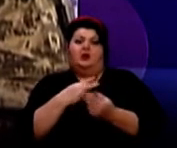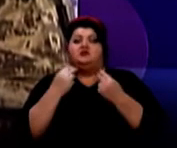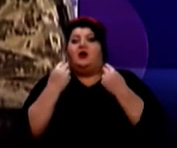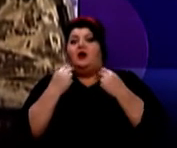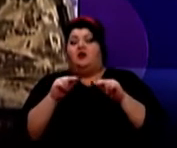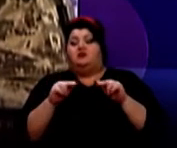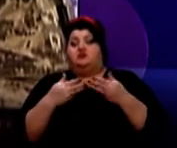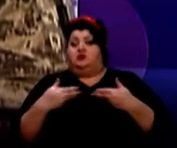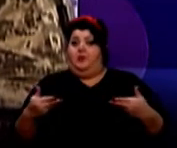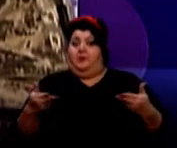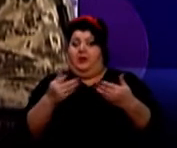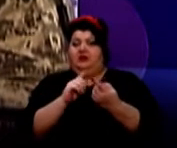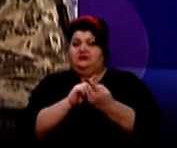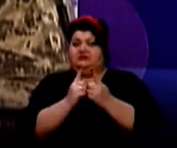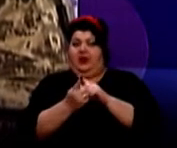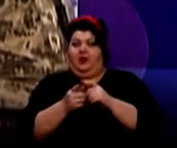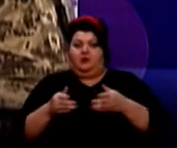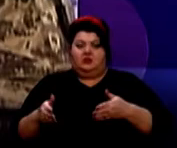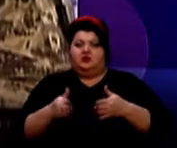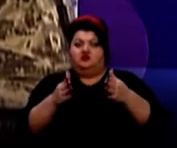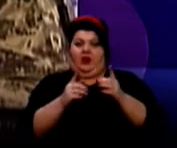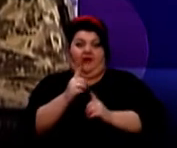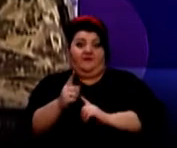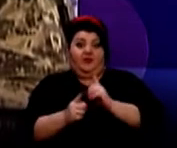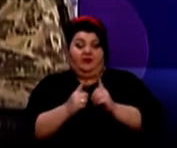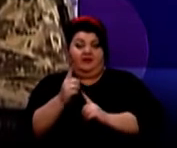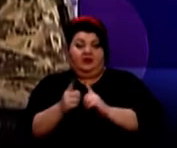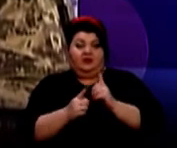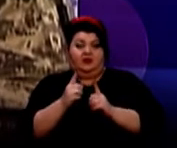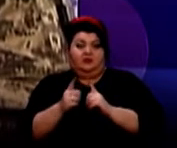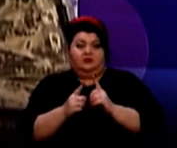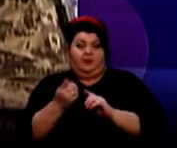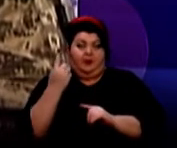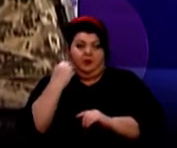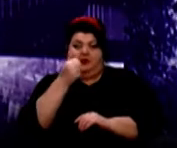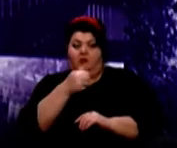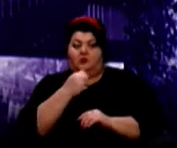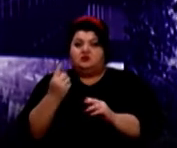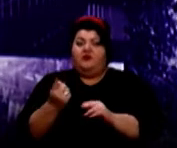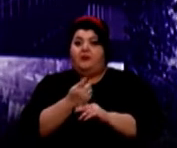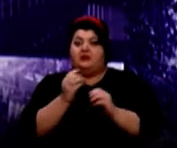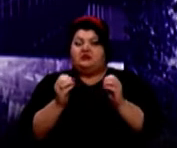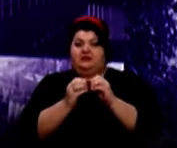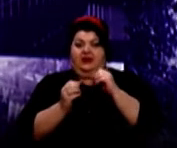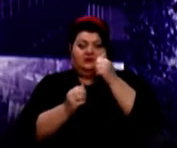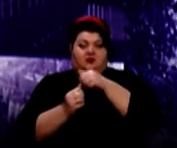ми стаємо на шлях виправлення. В минулому році вперше за 10 років ми